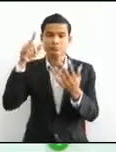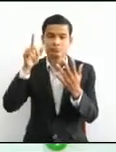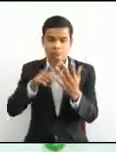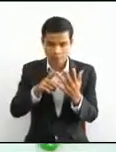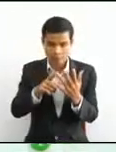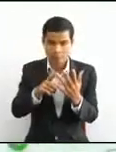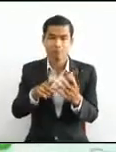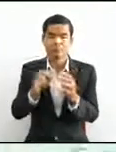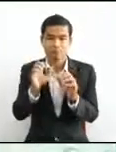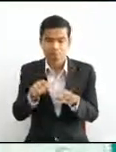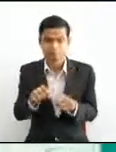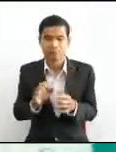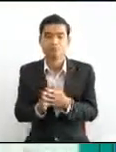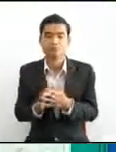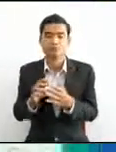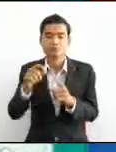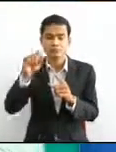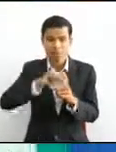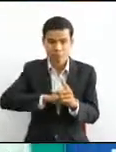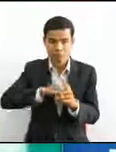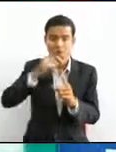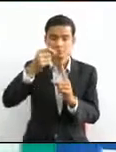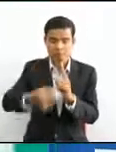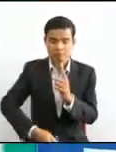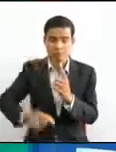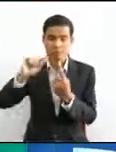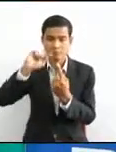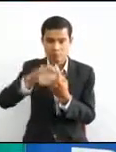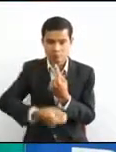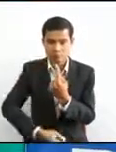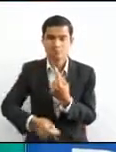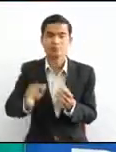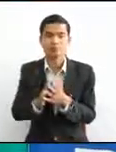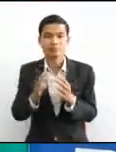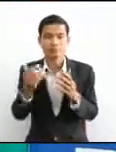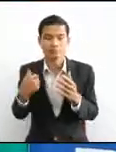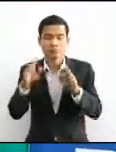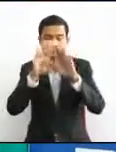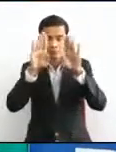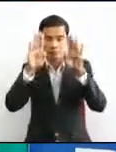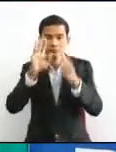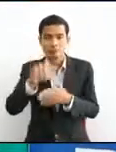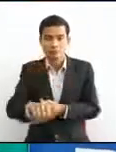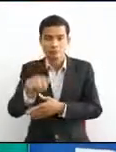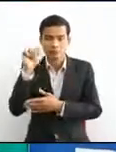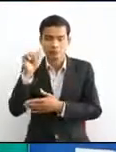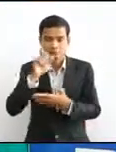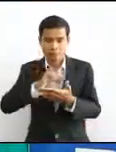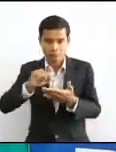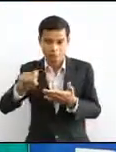bắn bẩn tọ chà dừng ăn thả lúng lùng tròn là con đã khnía con lực đa chân lớn con tiêm sơ xế